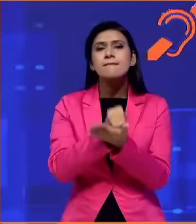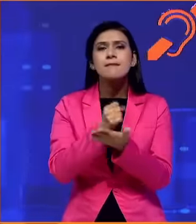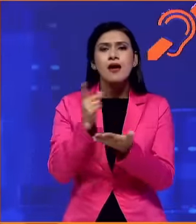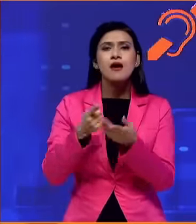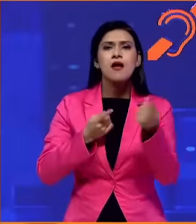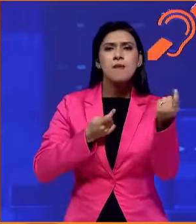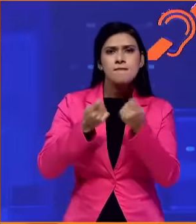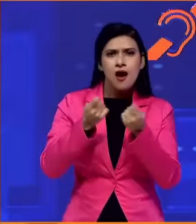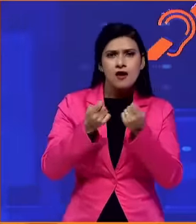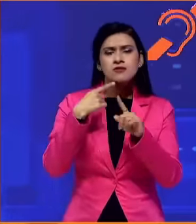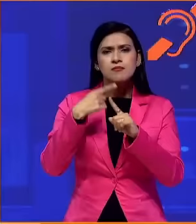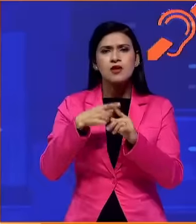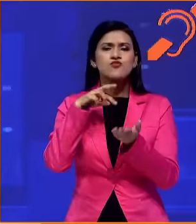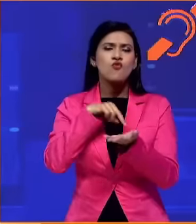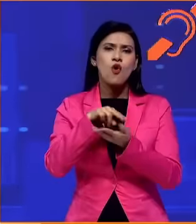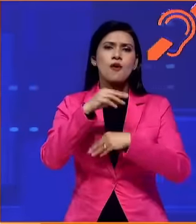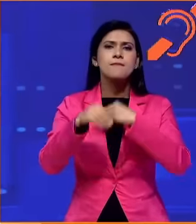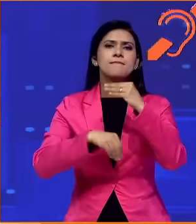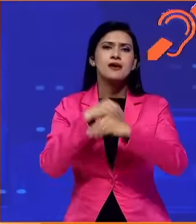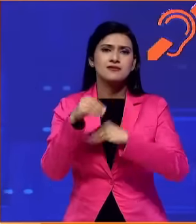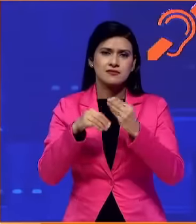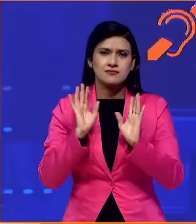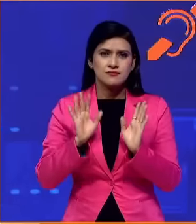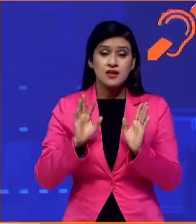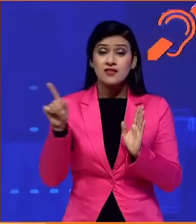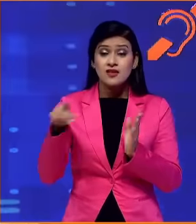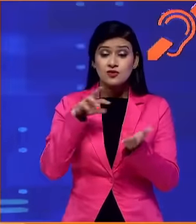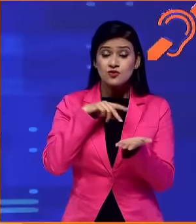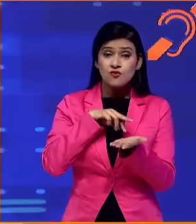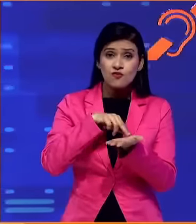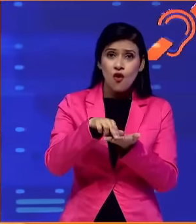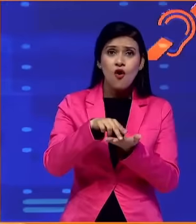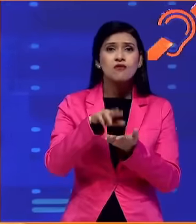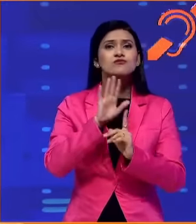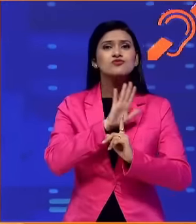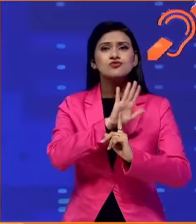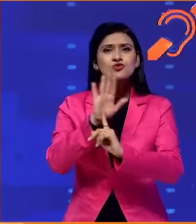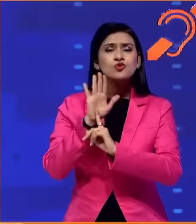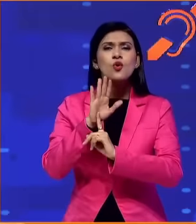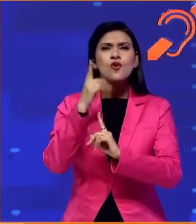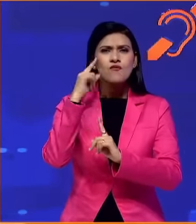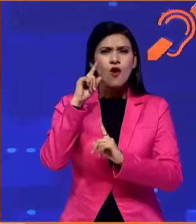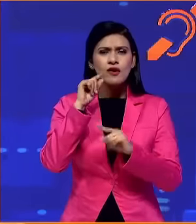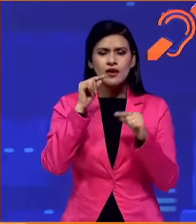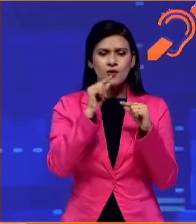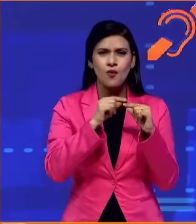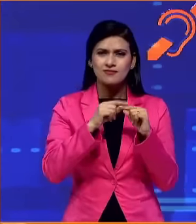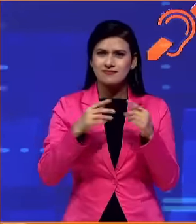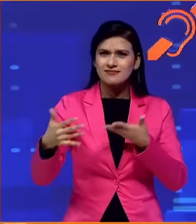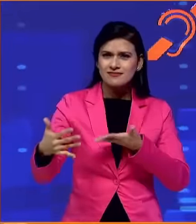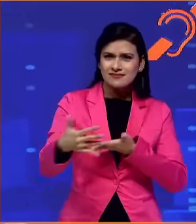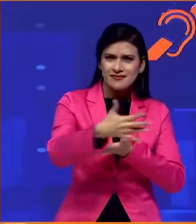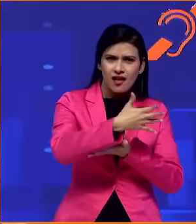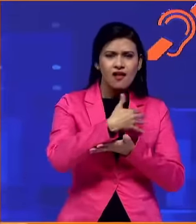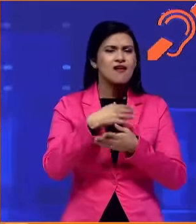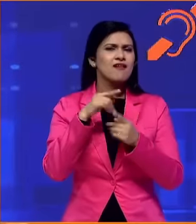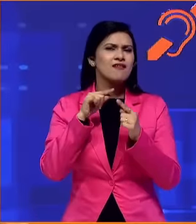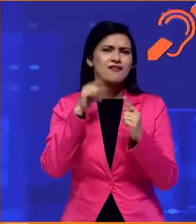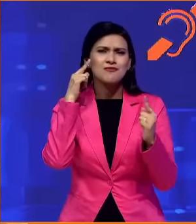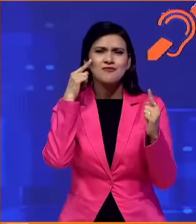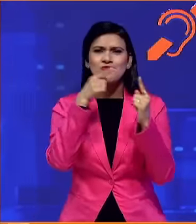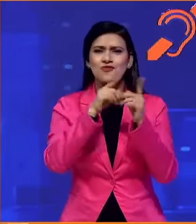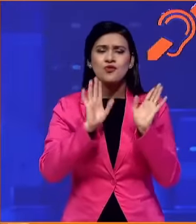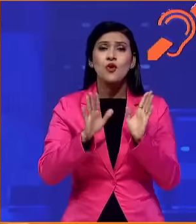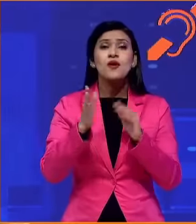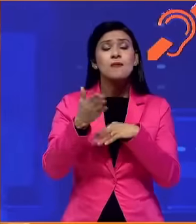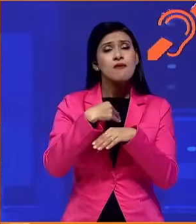था,औरहालांकि यहयात्रावोटजुटानेकेलिएनहींहै।यह राजनीतिकदृष्टिकोणसेनहींहै।लेकिन उसयात्राकासंदेश,तबभीऔरअब